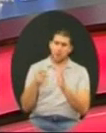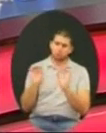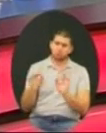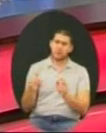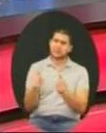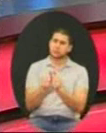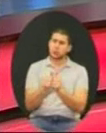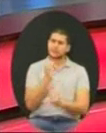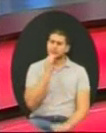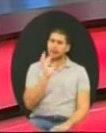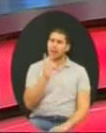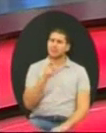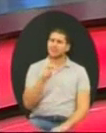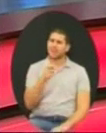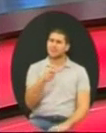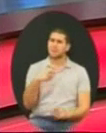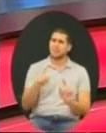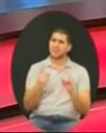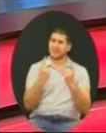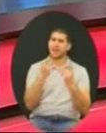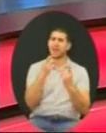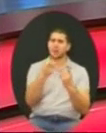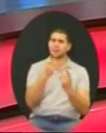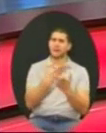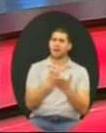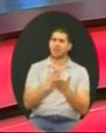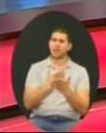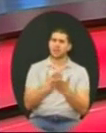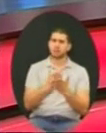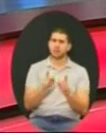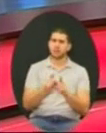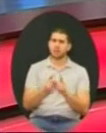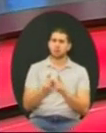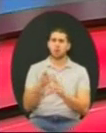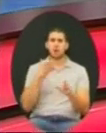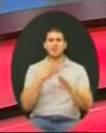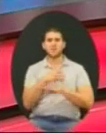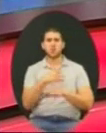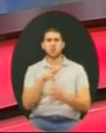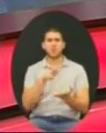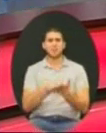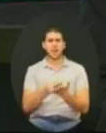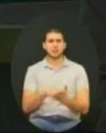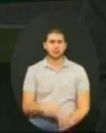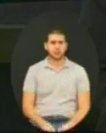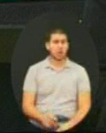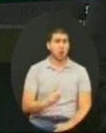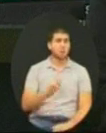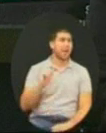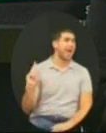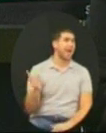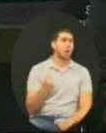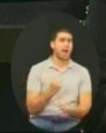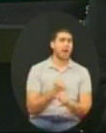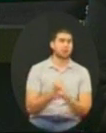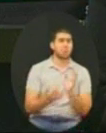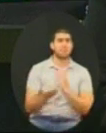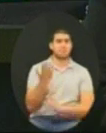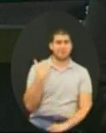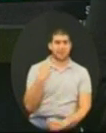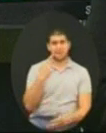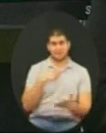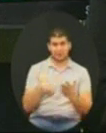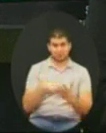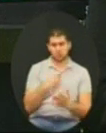זוגות צעירים. למה דווקא במקרה הזה אתם מחליטים ללכת לבגץ? קודם כל, לא כל מה שעשו פסול בעבר, זה אומר